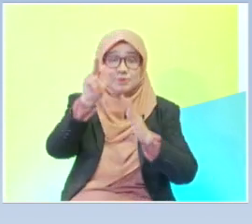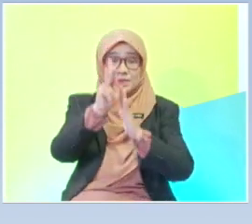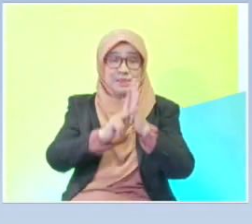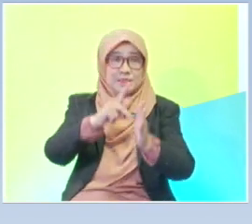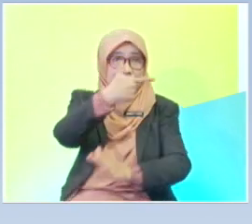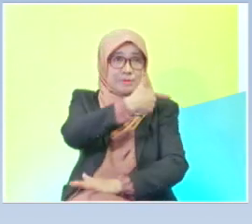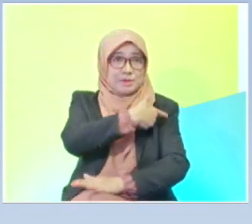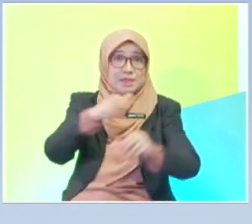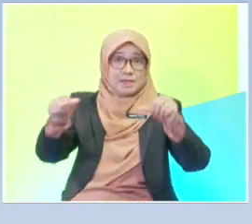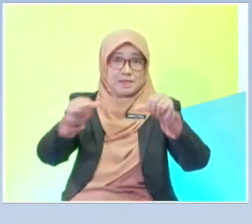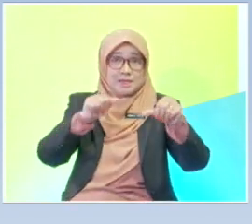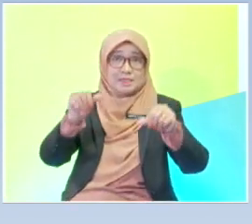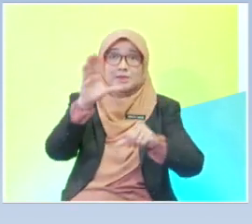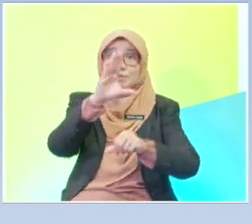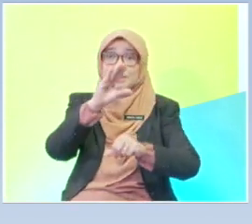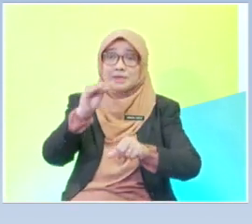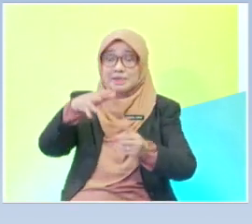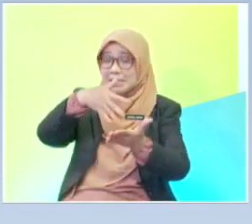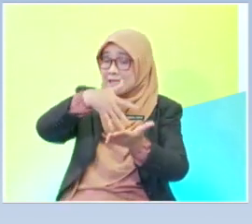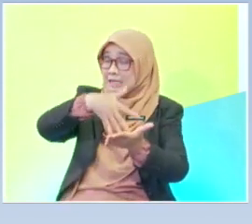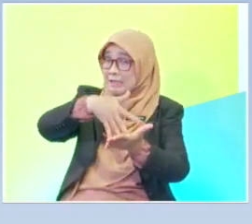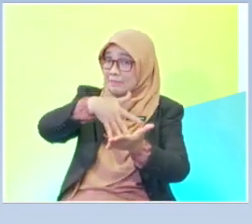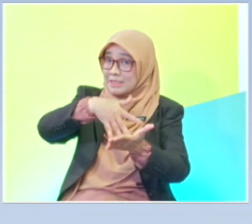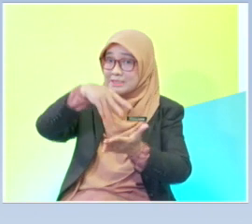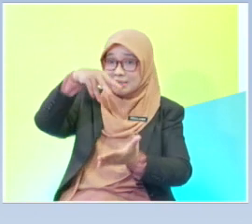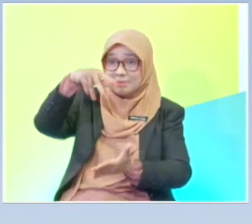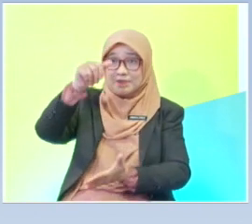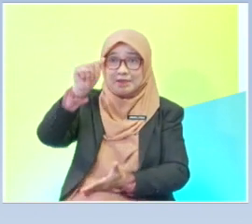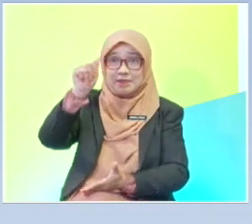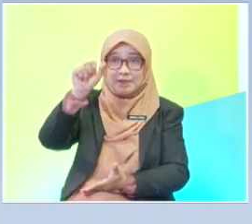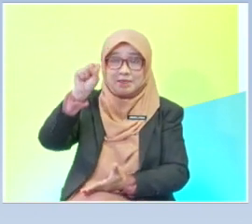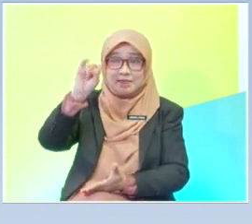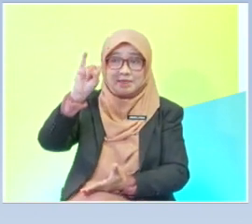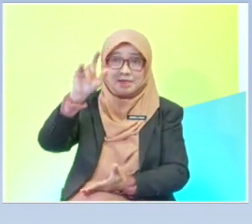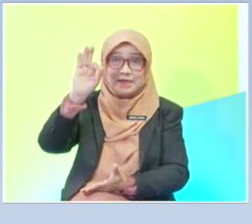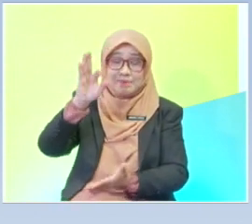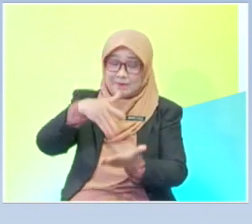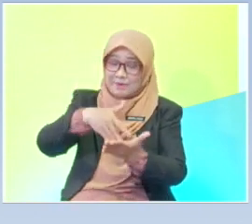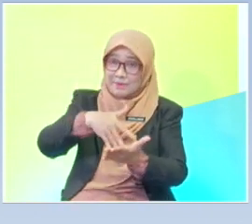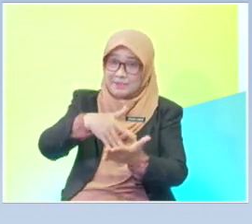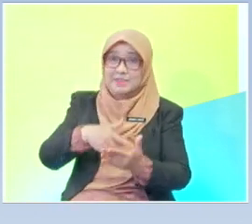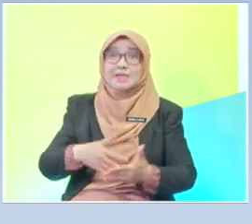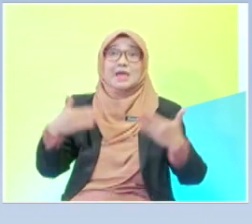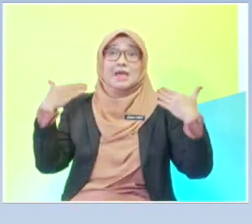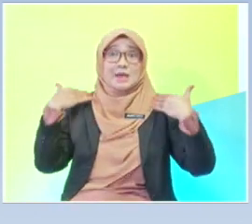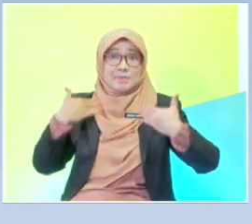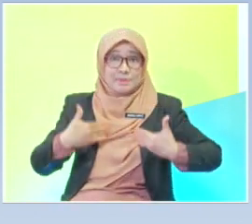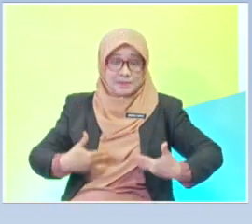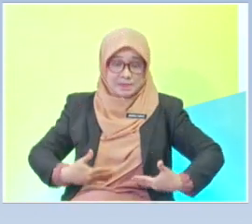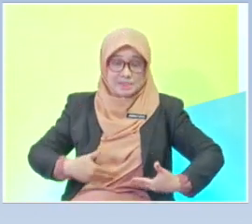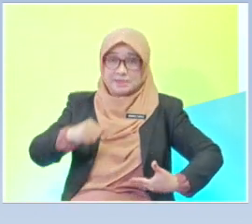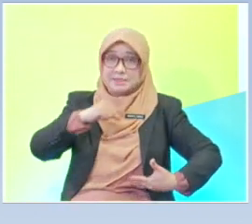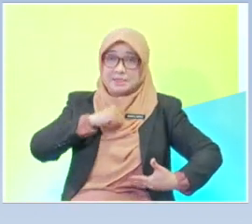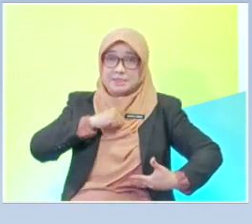keimunan aktif dan juga keimunan pasif. Okey, untuk keimunan aktif, badan akan menghasilkan